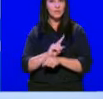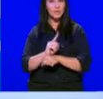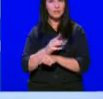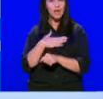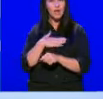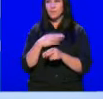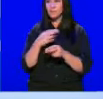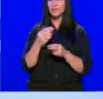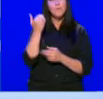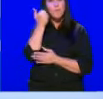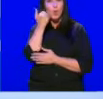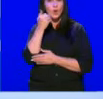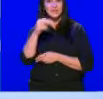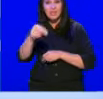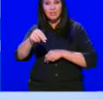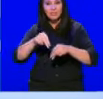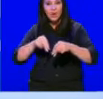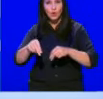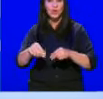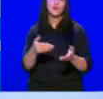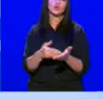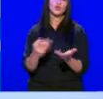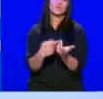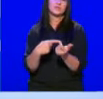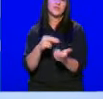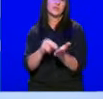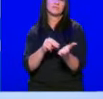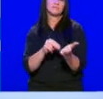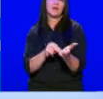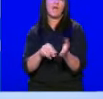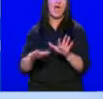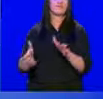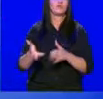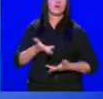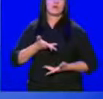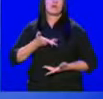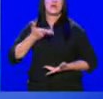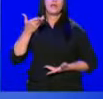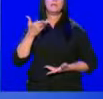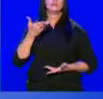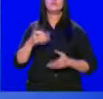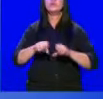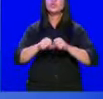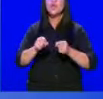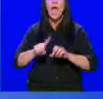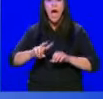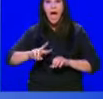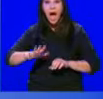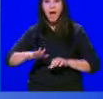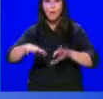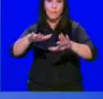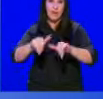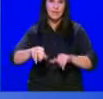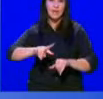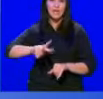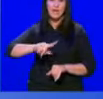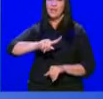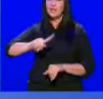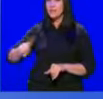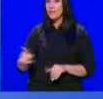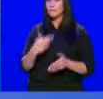имат ли полезен ход? Защото всеки пресмята евентуални имиджови щети, ако приеме или не приеме предложението за общи разговори,